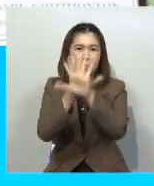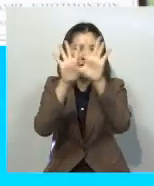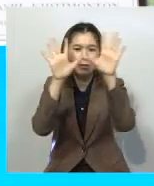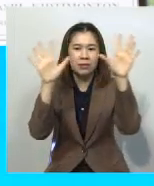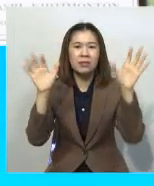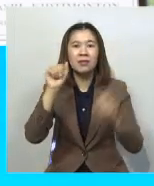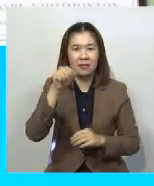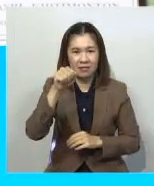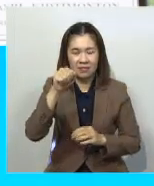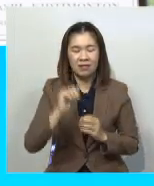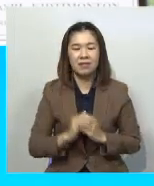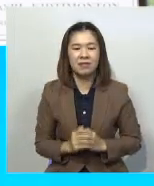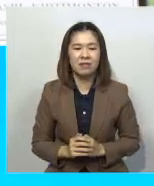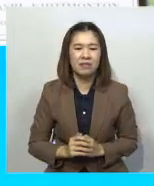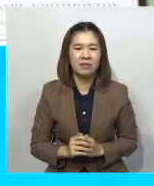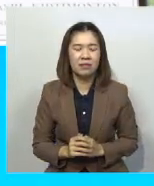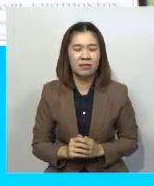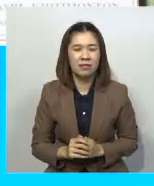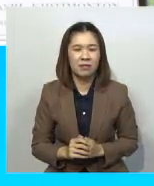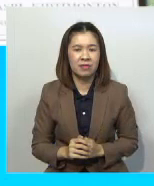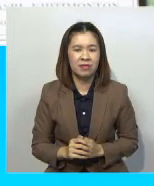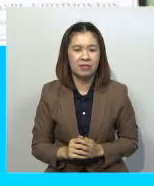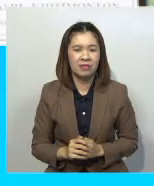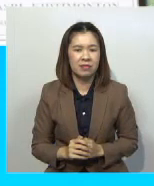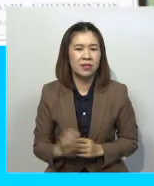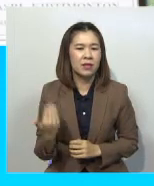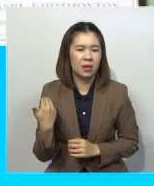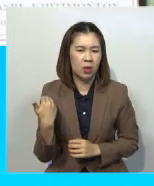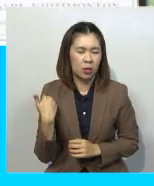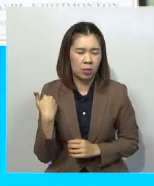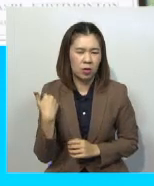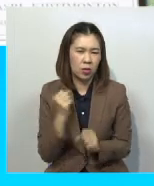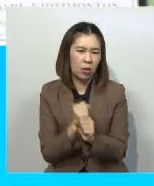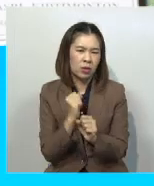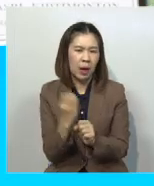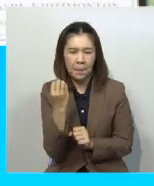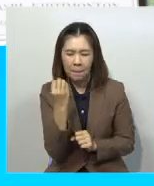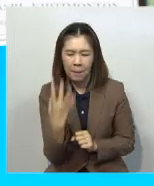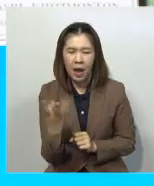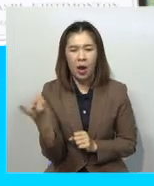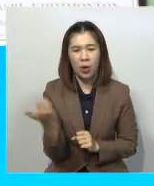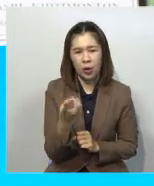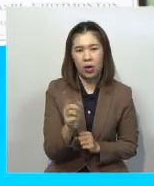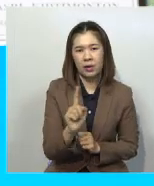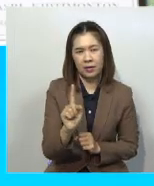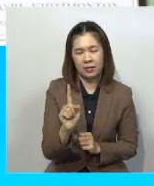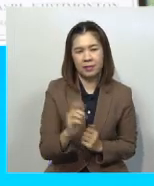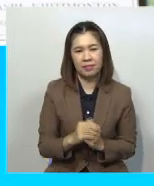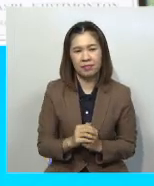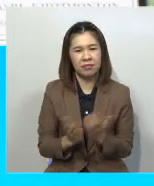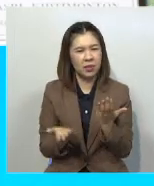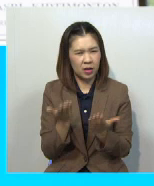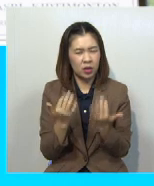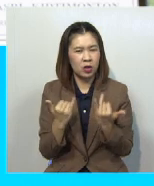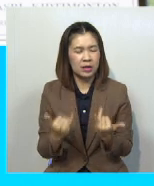ครับถามว่าต้องเป็นปริมาณมากเท่าไหร่ตรงนี้เนี่ยในช่วงฤดูแ